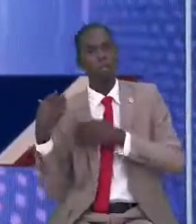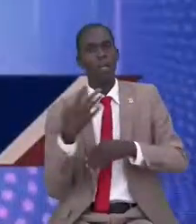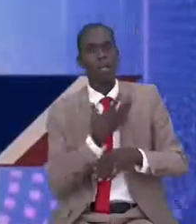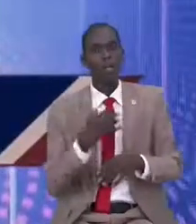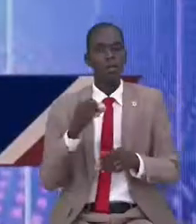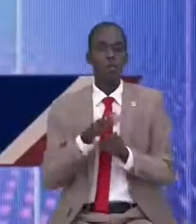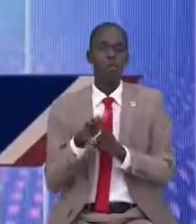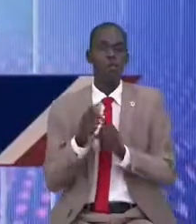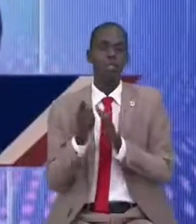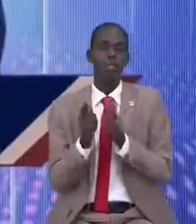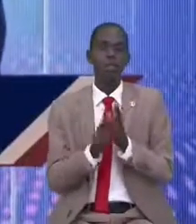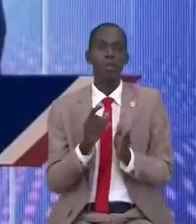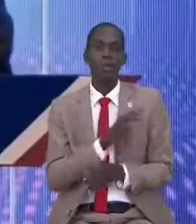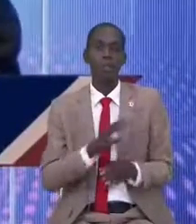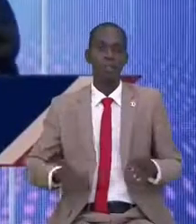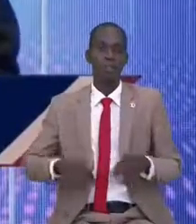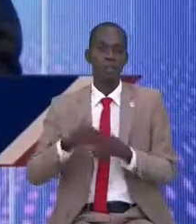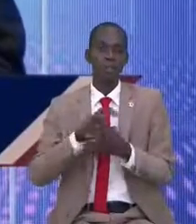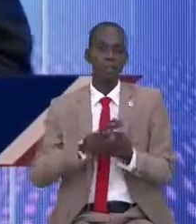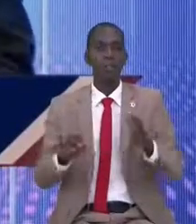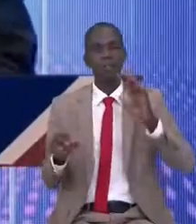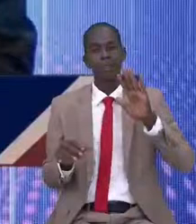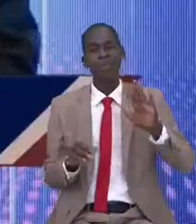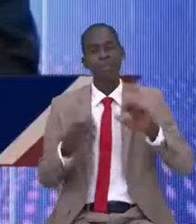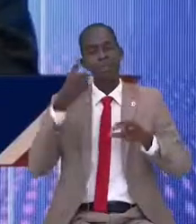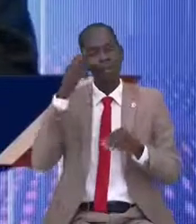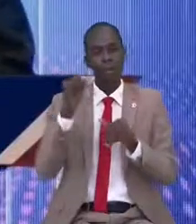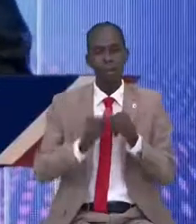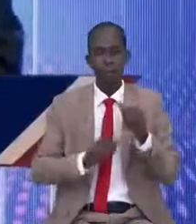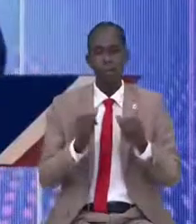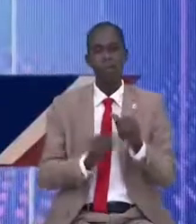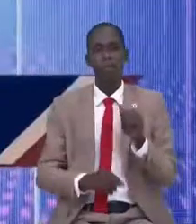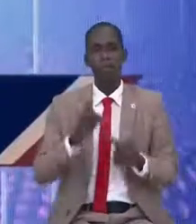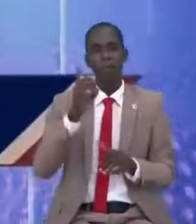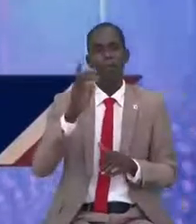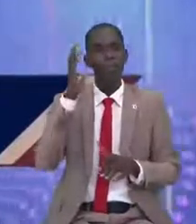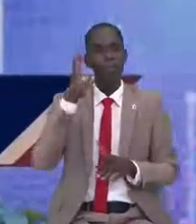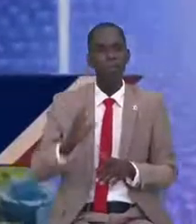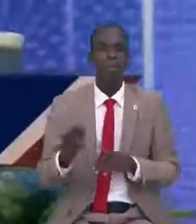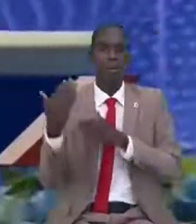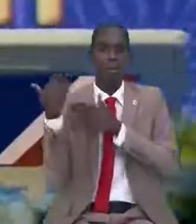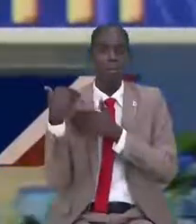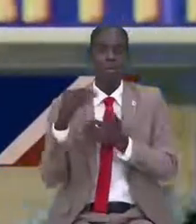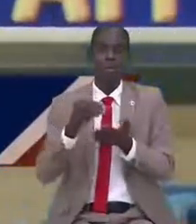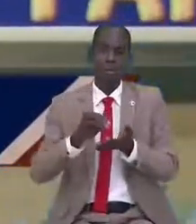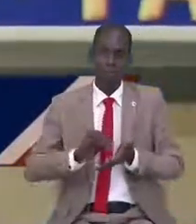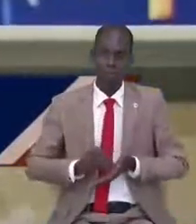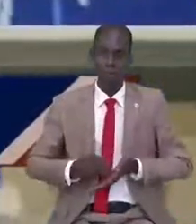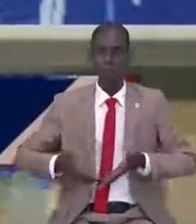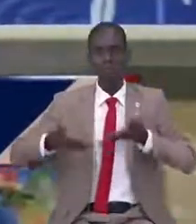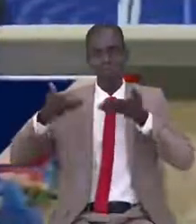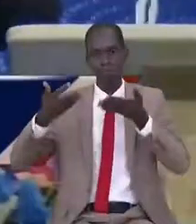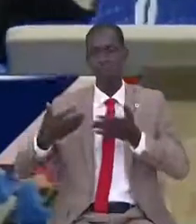5. Verset 5. Car chacun portera son propre